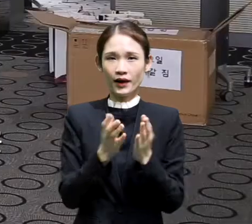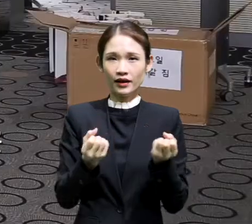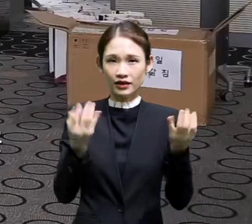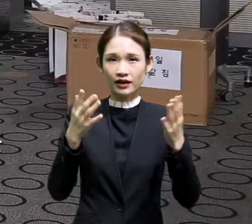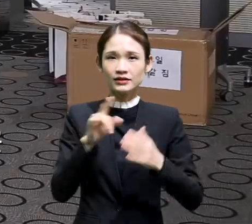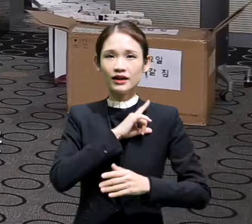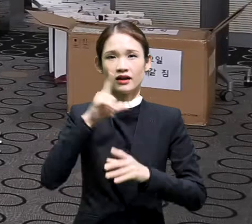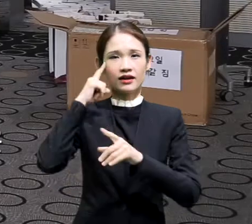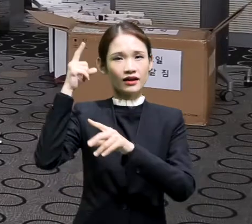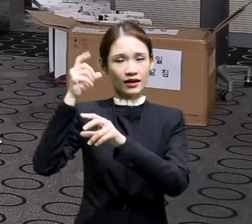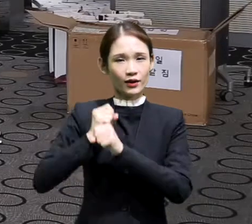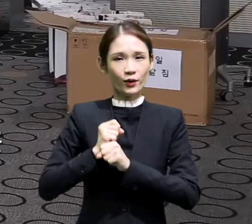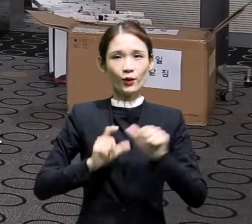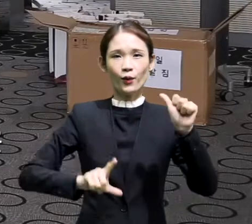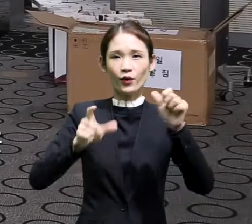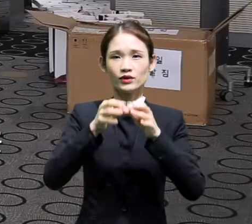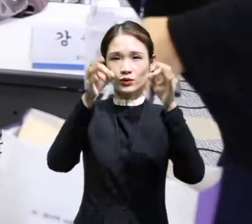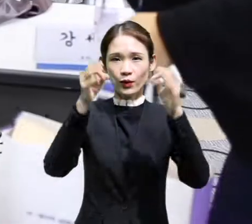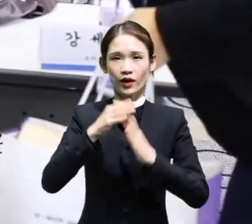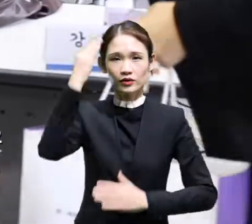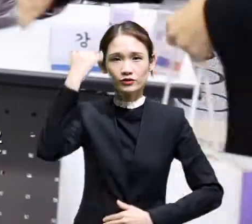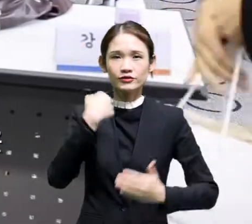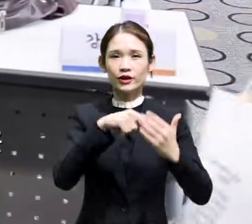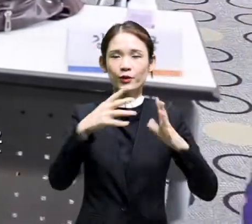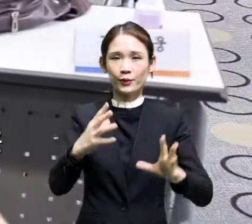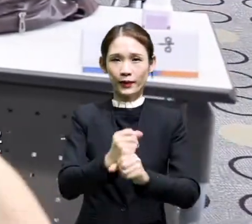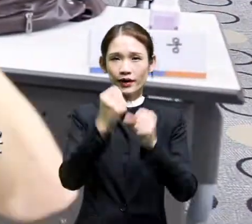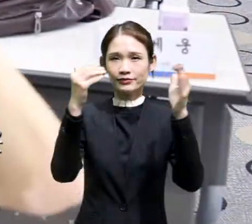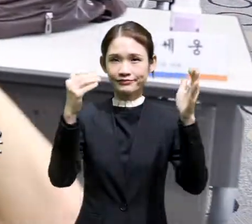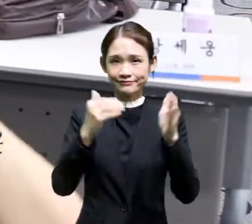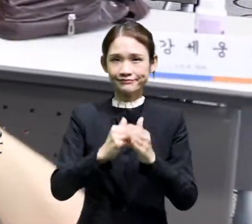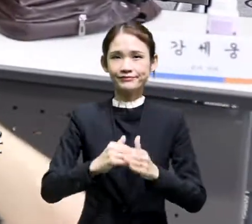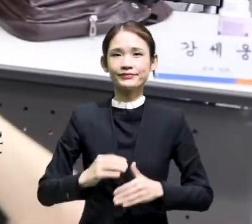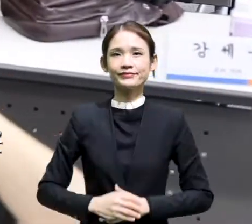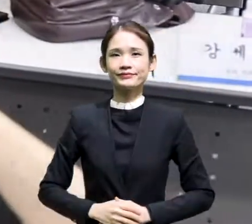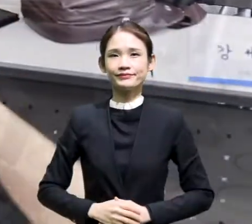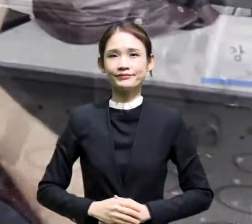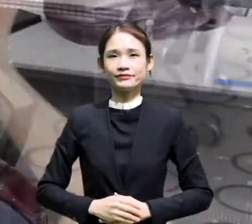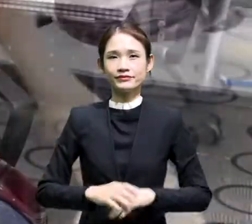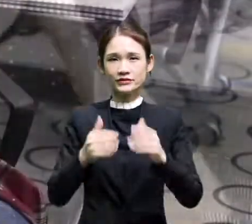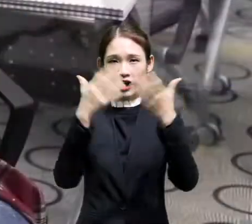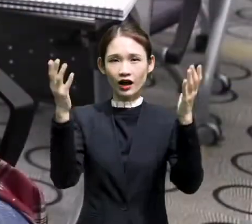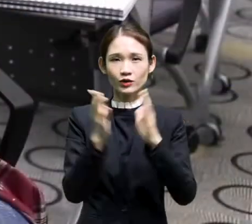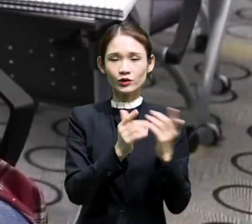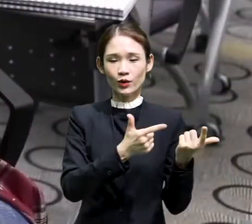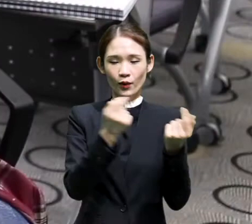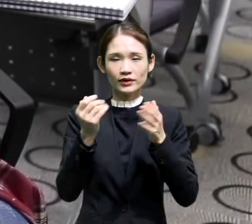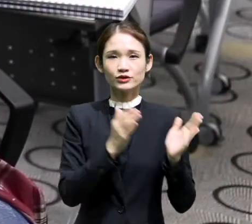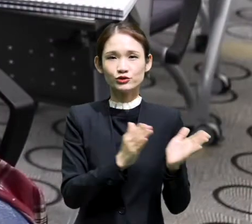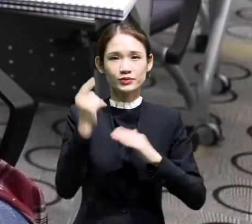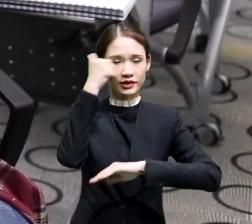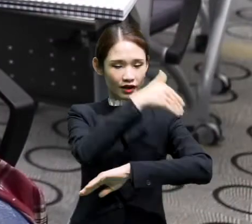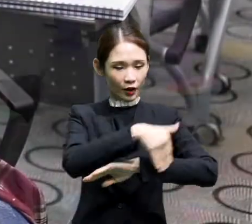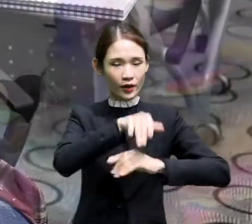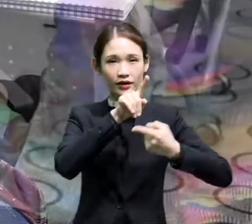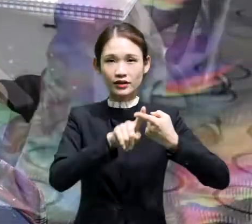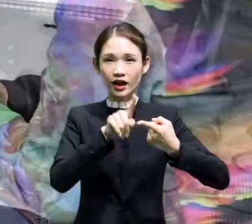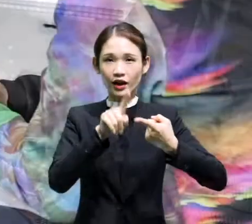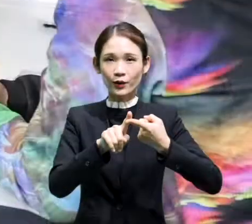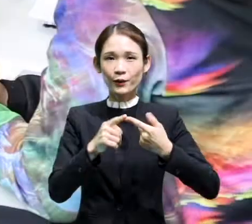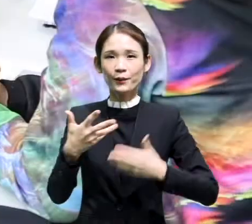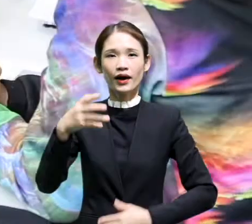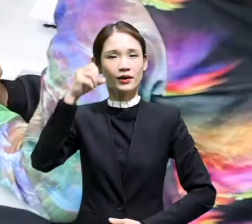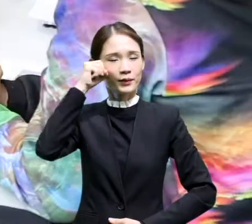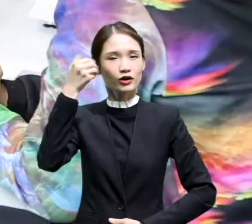발대식으로 의지를 다지며 5일간의 국내 교육은 무사히 마무리되었습니다. 단원들 모두가 준비한 계획대로